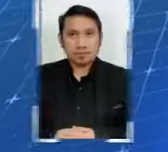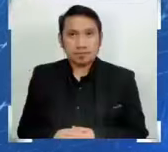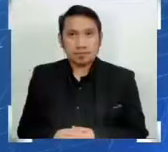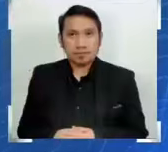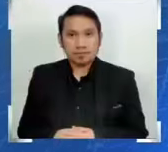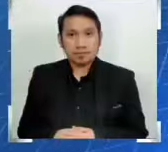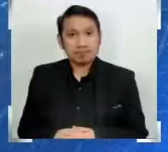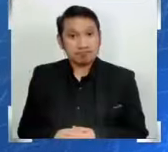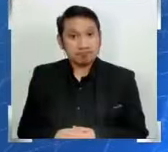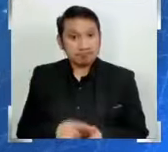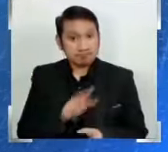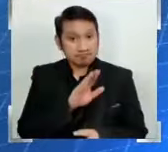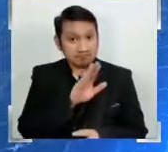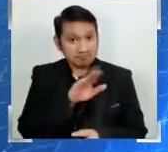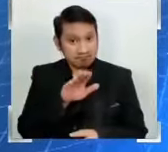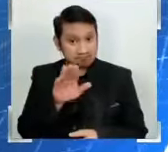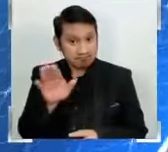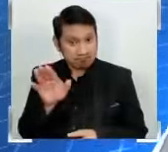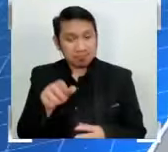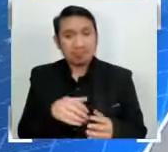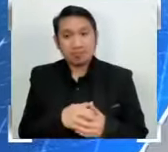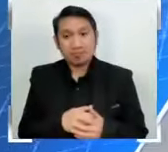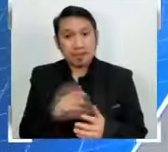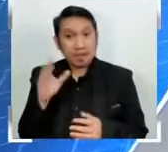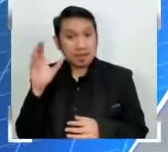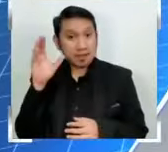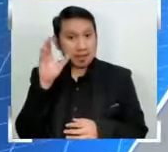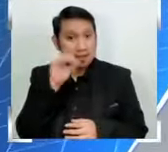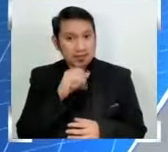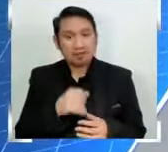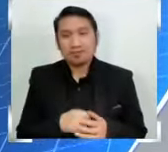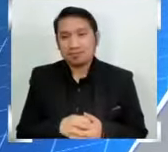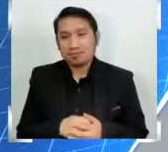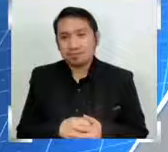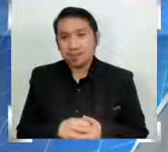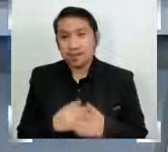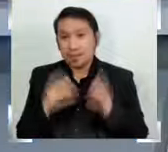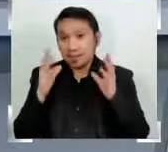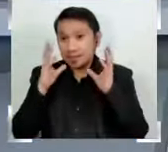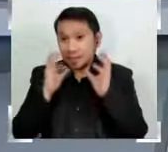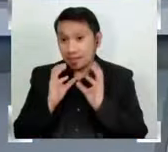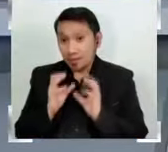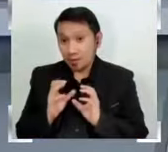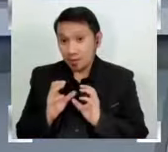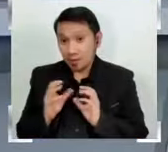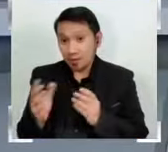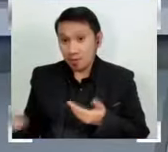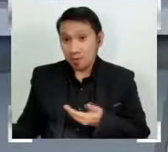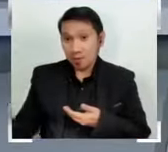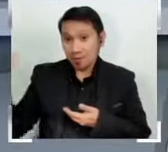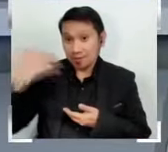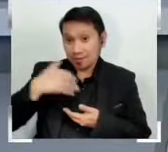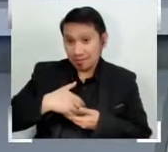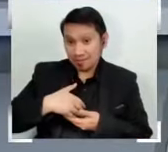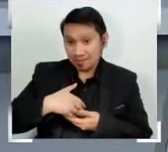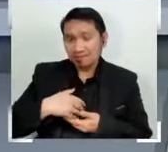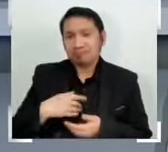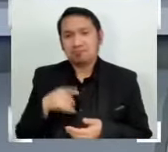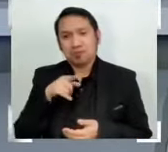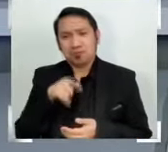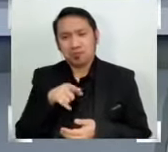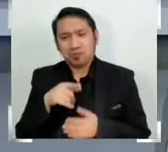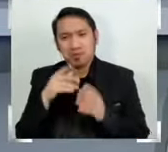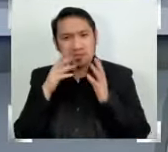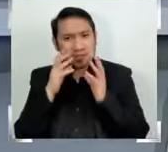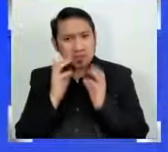Mga kapuso, aba guess what? Santa Claus has come to town. Nako, at narito siya para umalalay